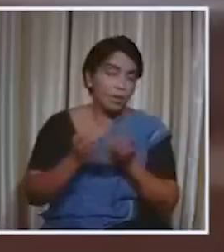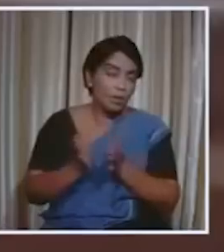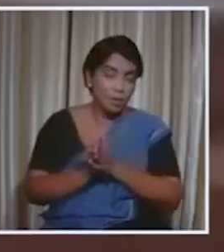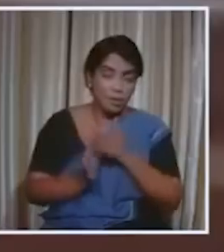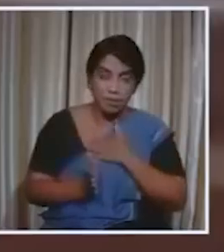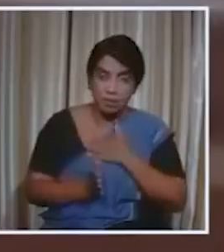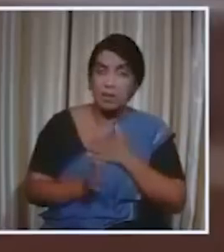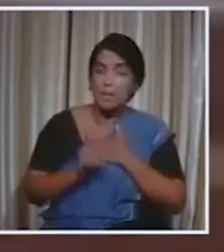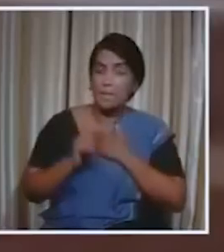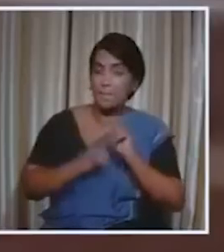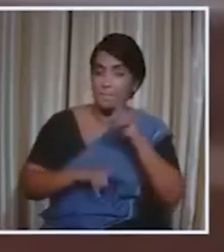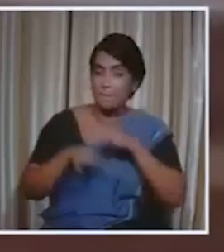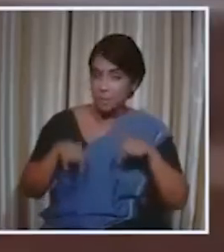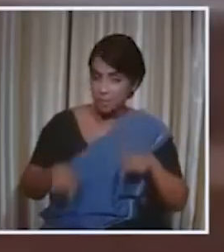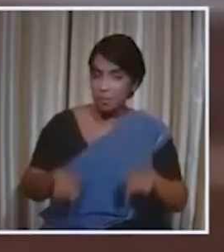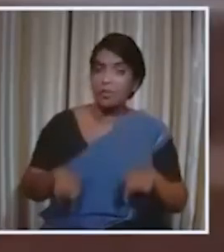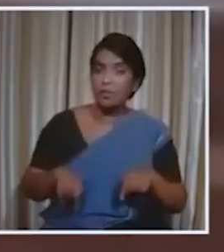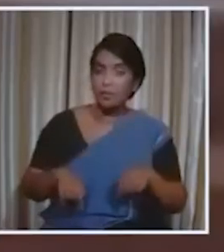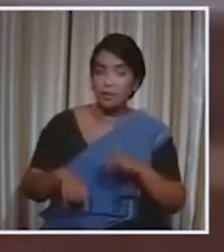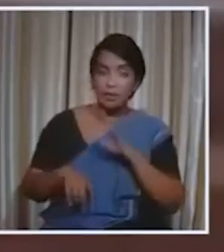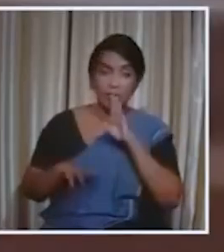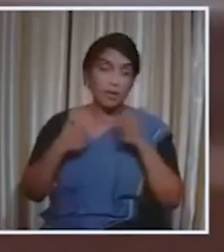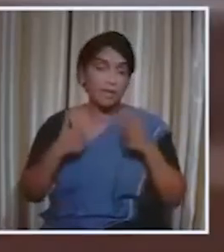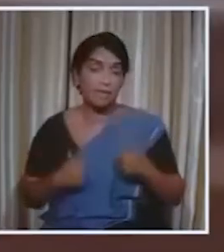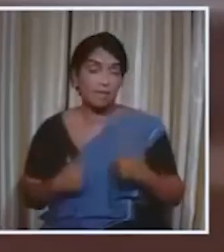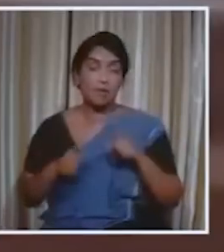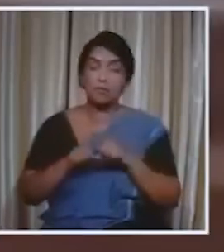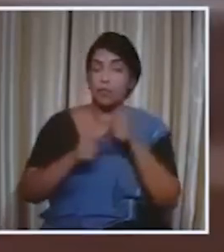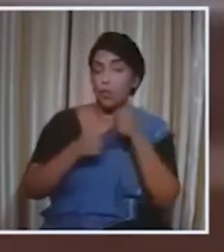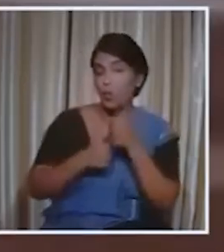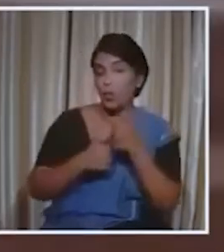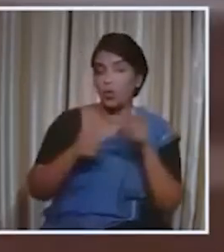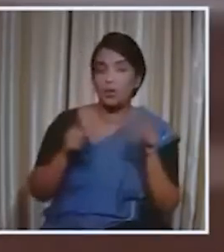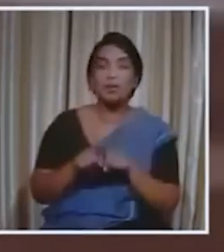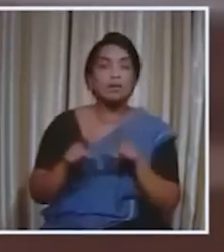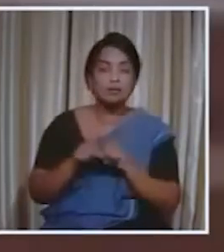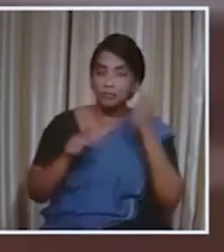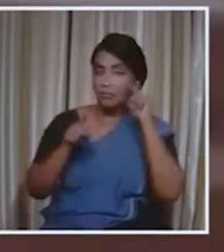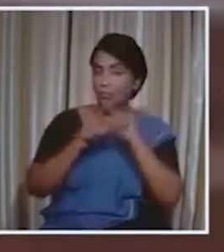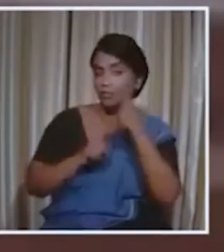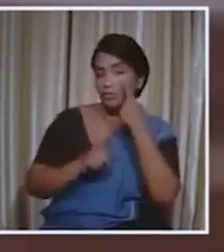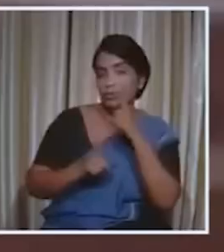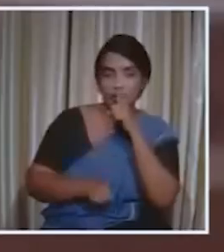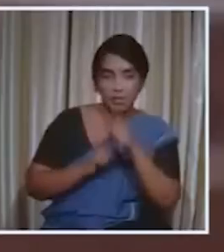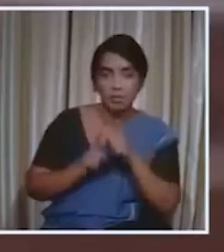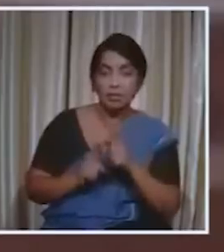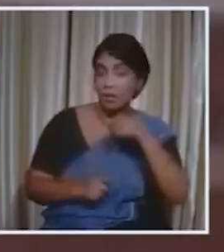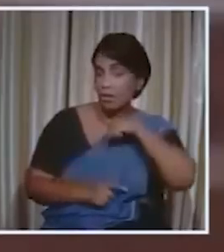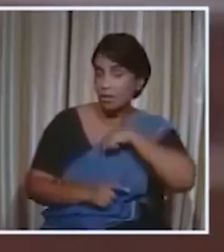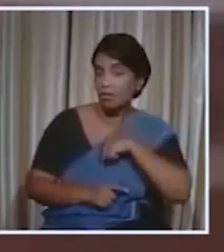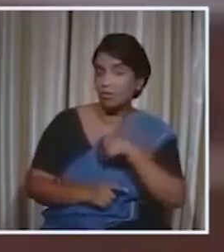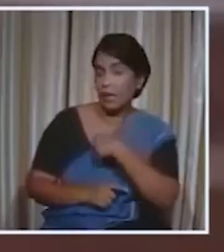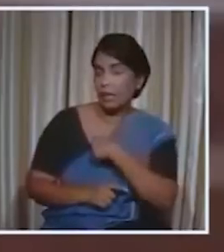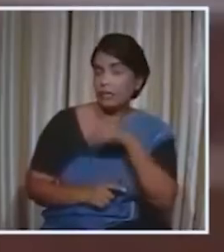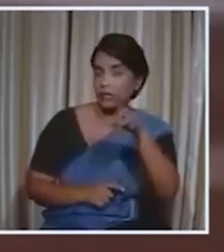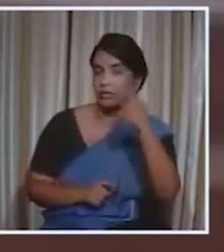මේක සභාව තුල ඇවිල්ලා මෙතන අය හරියම වැදගත් විදියට හරිය හොඳට මේ වෙච්ච දේවල් ගැන කනගාටු වෙනවා හෘද සාක්ෂියට අනුව